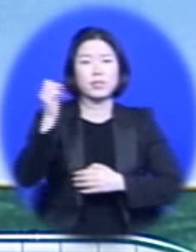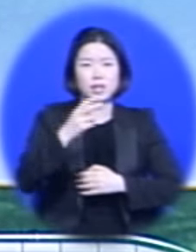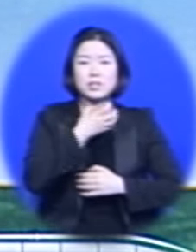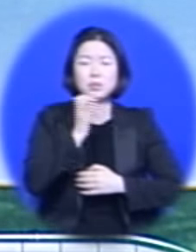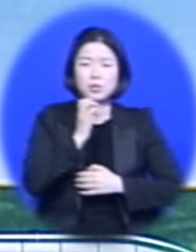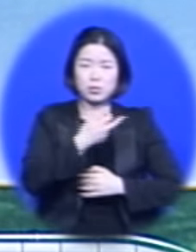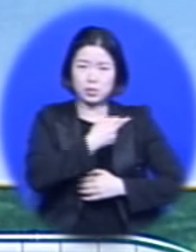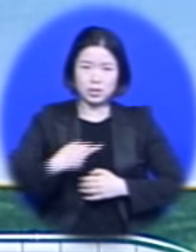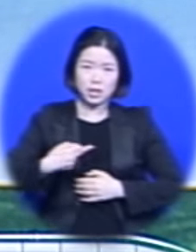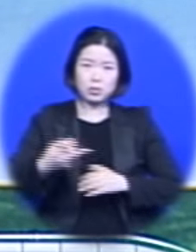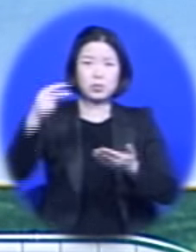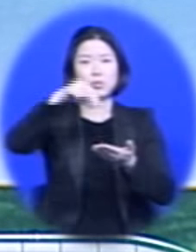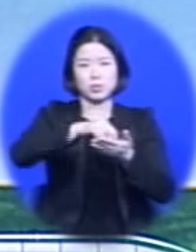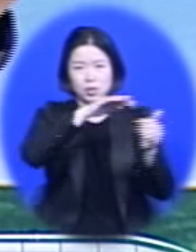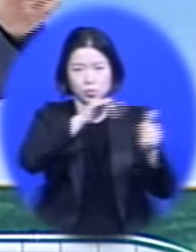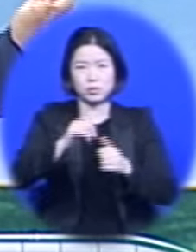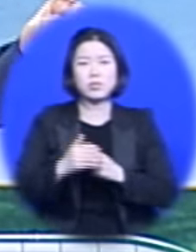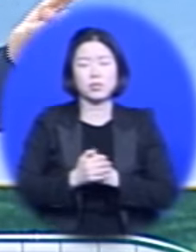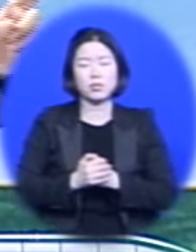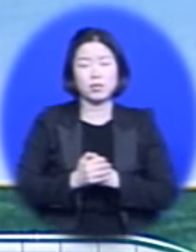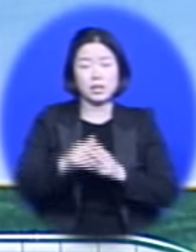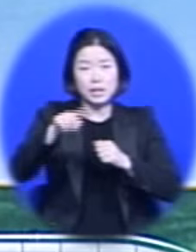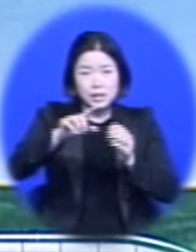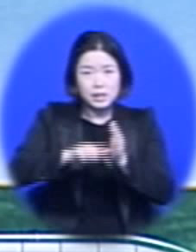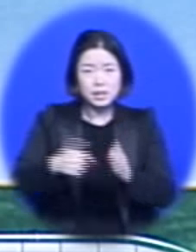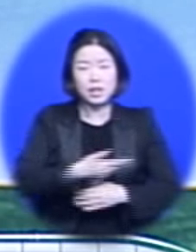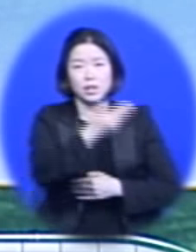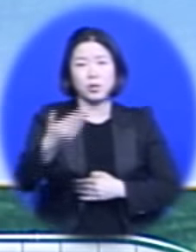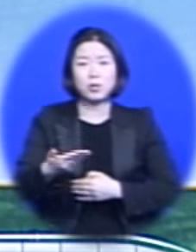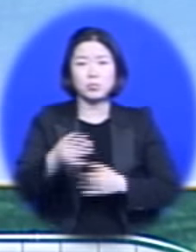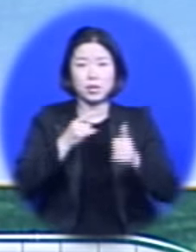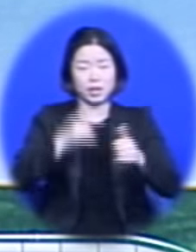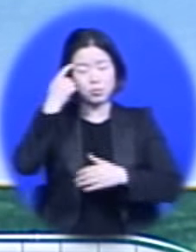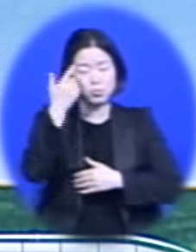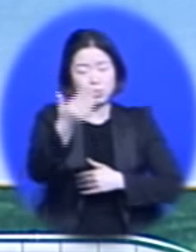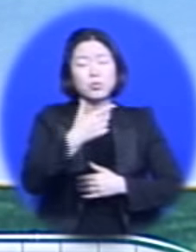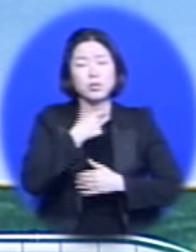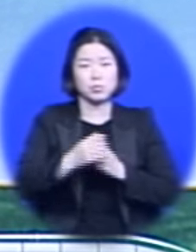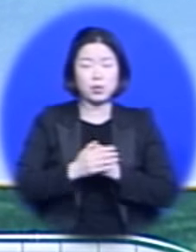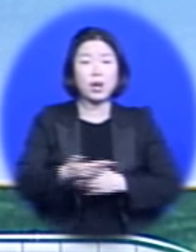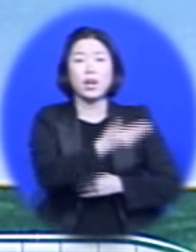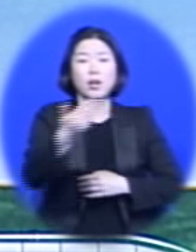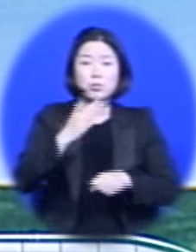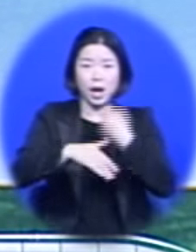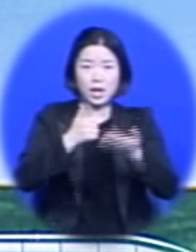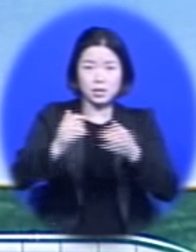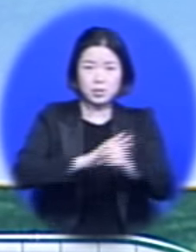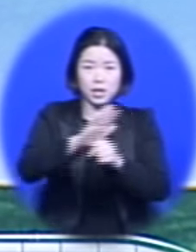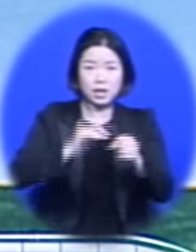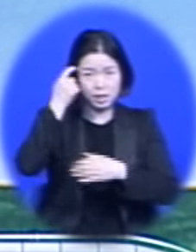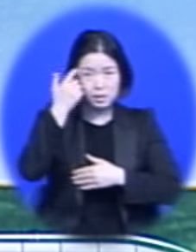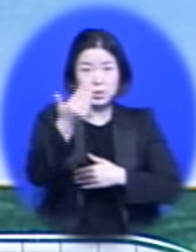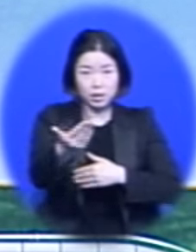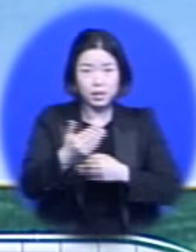세우셨다니까. 이 시간에도 여러분에게 물어보고 싶어요. 여러분 하나님 사랑하십니까?